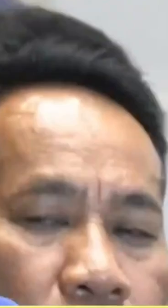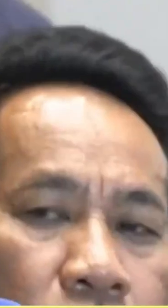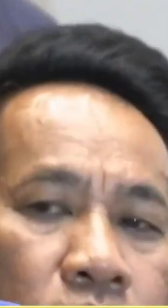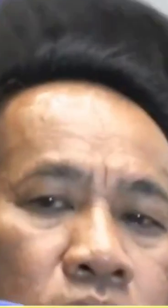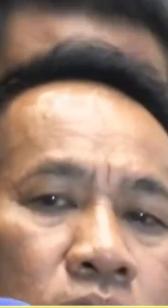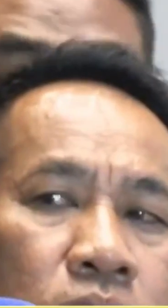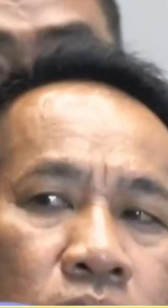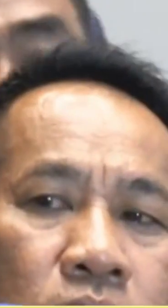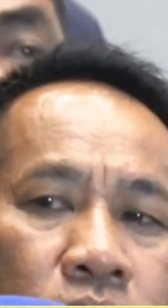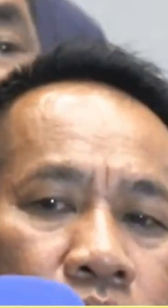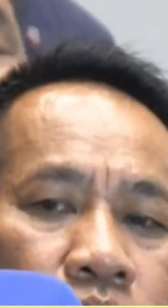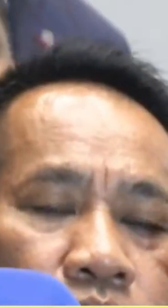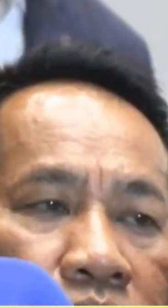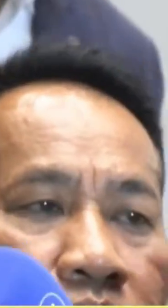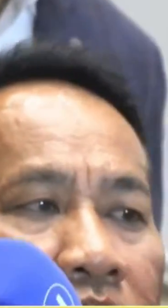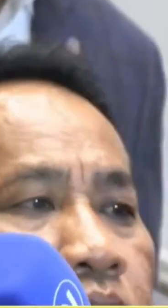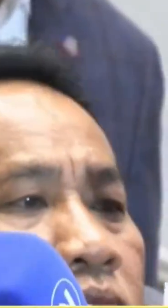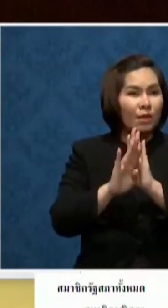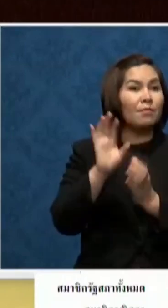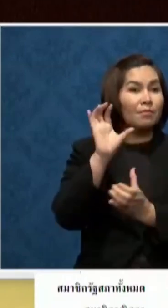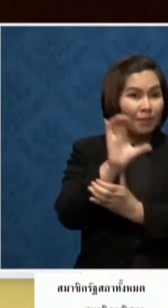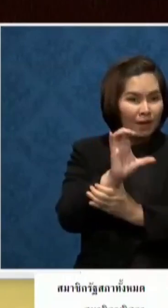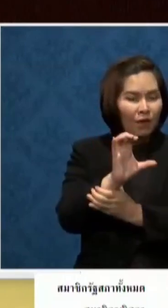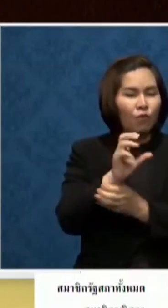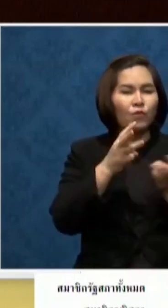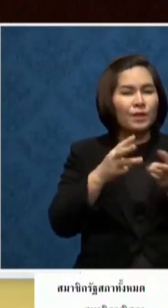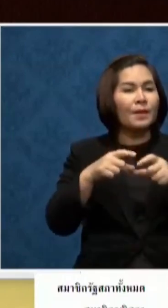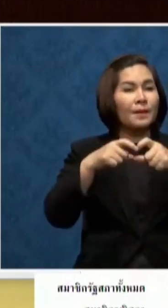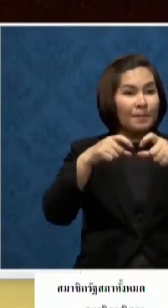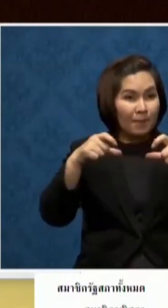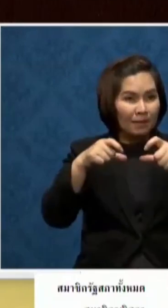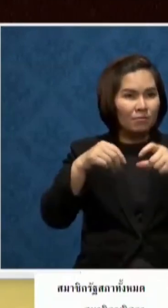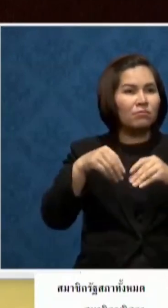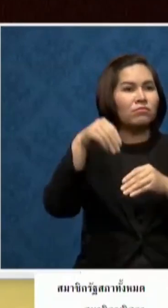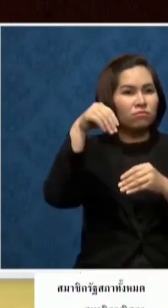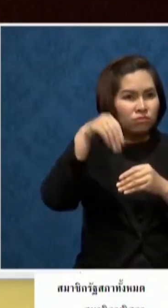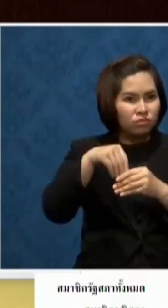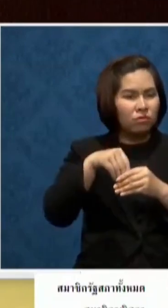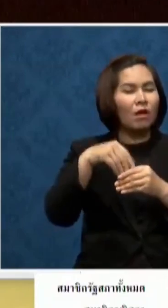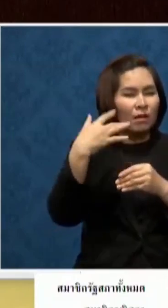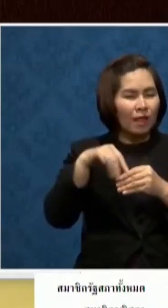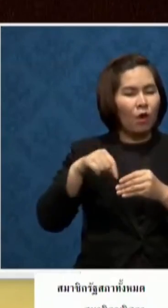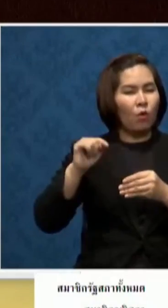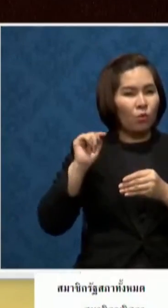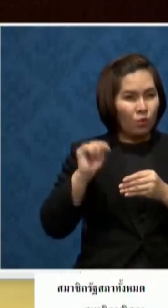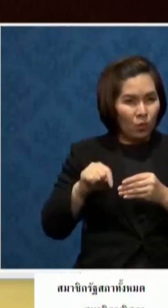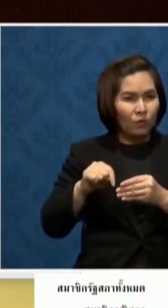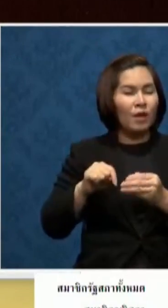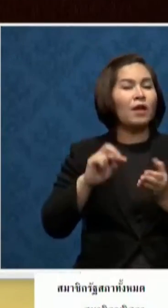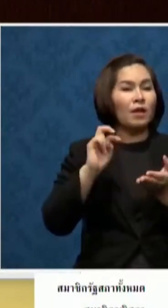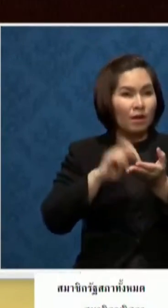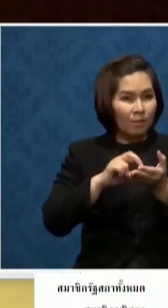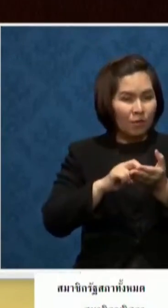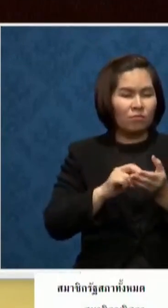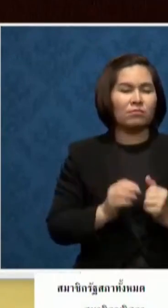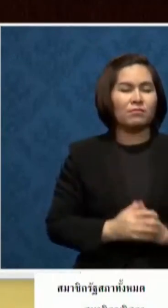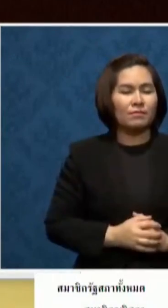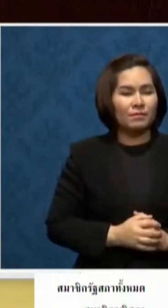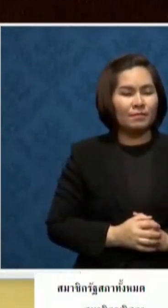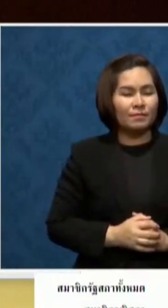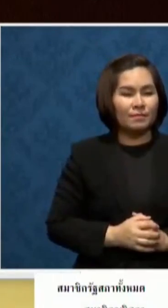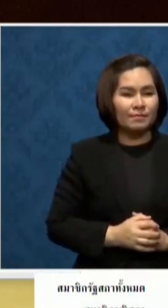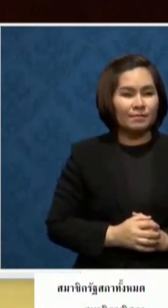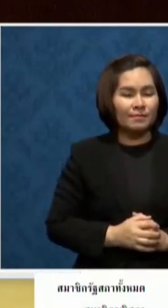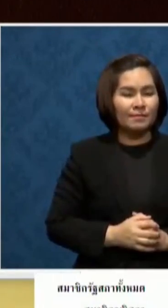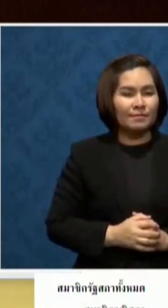วินิจฉัยของศาลรัฐธรรมนูญโดยให้มีคำสั่งยุติการเลือกนายกรัฐมนตรีไว้ก่อนจนกว่าศาลรัฐธรรมนูญ